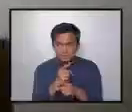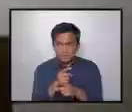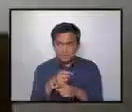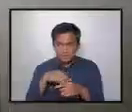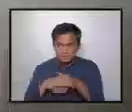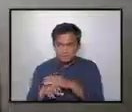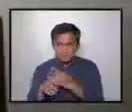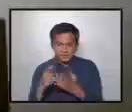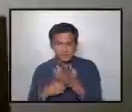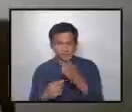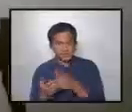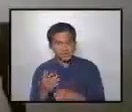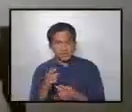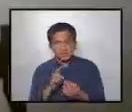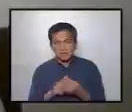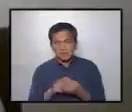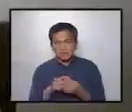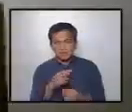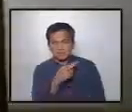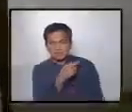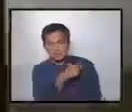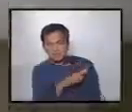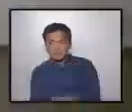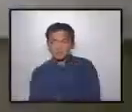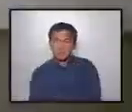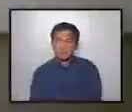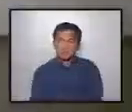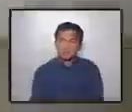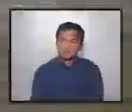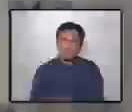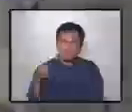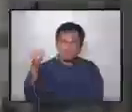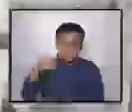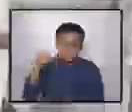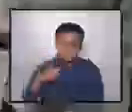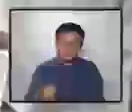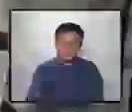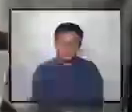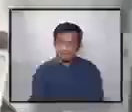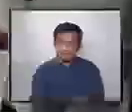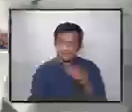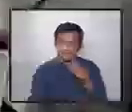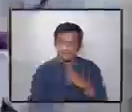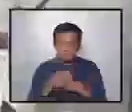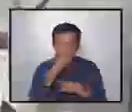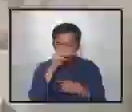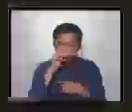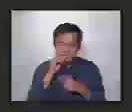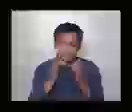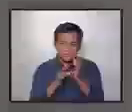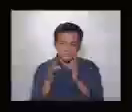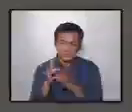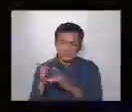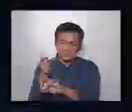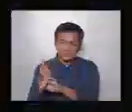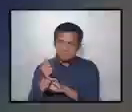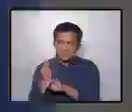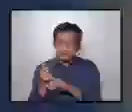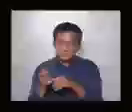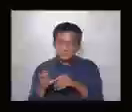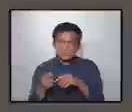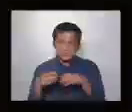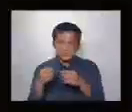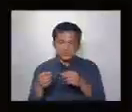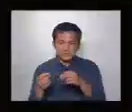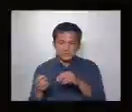debate ang usapin ng relihiyon? Oo nga! Sabi ni Pacquiao, kung si Jesus daw mismo ay napatawa ng death